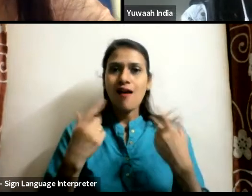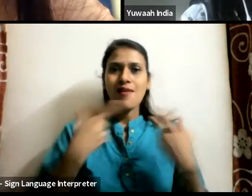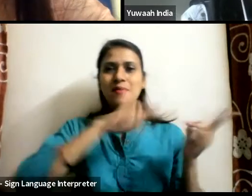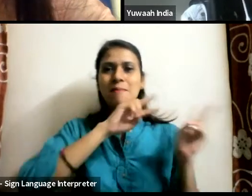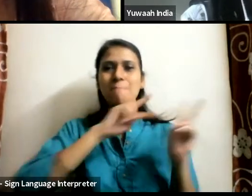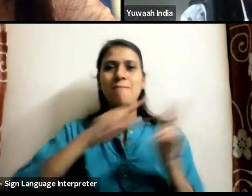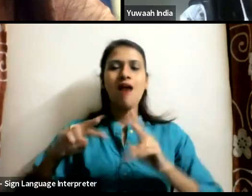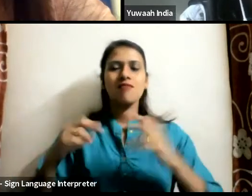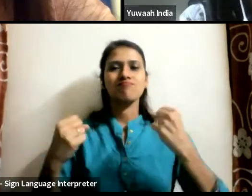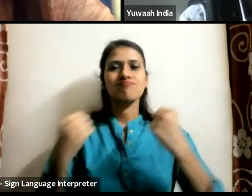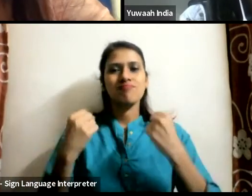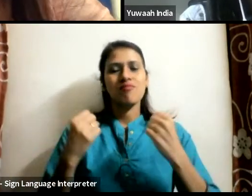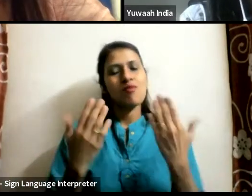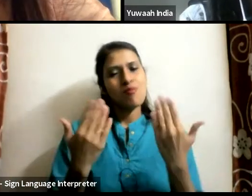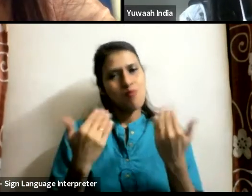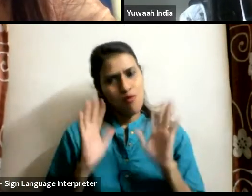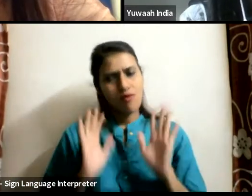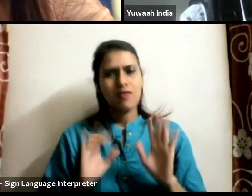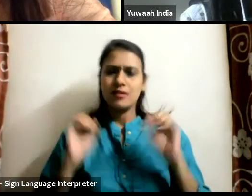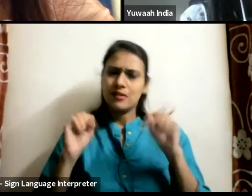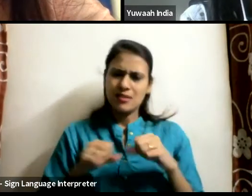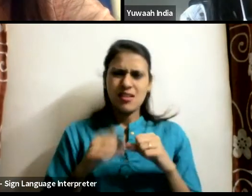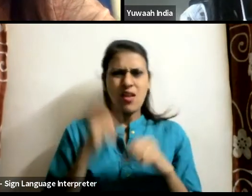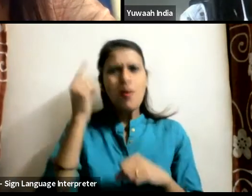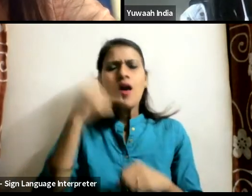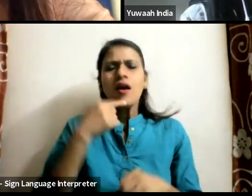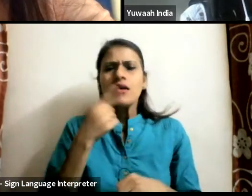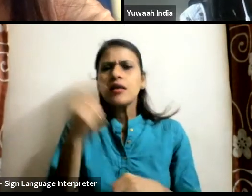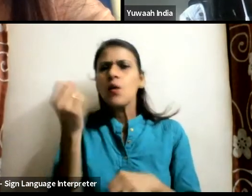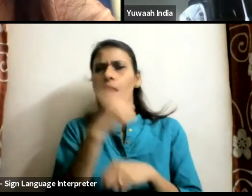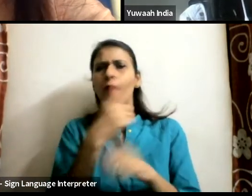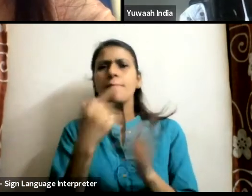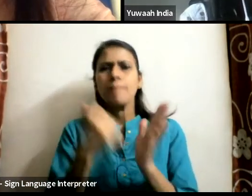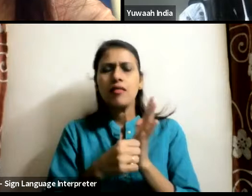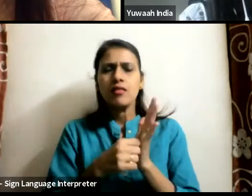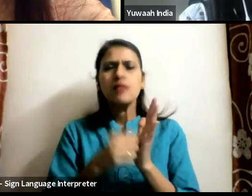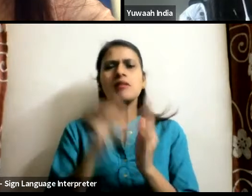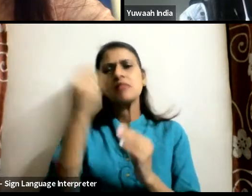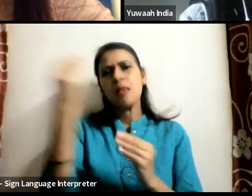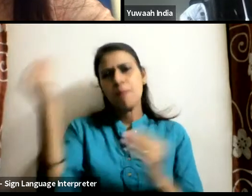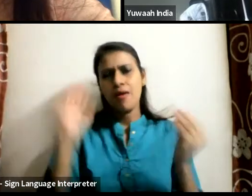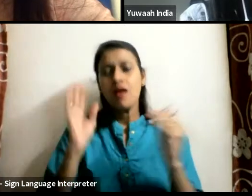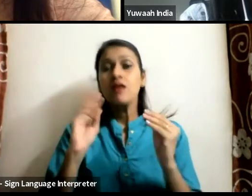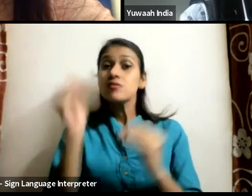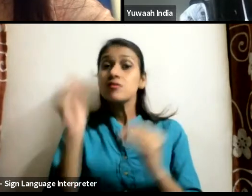जाएगी। जनरली इससे पहले आ जाती है, बट कुछ लोगों को 1 महीना तक भी लग जाता है।